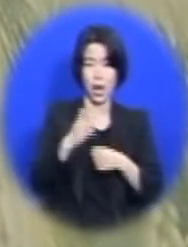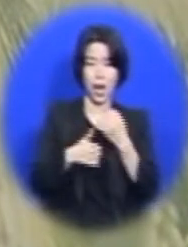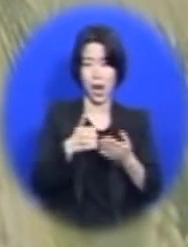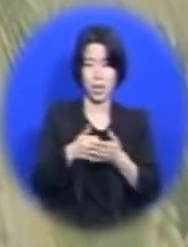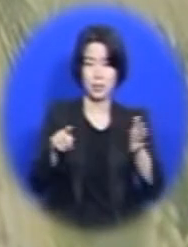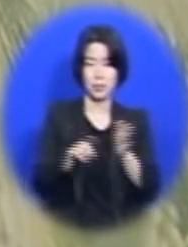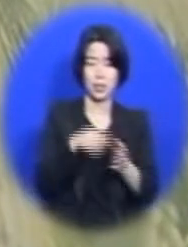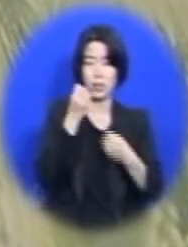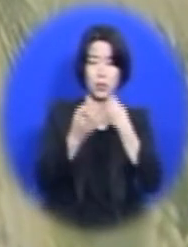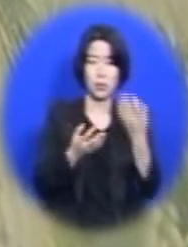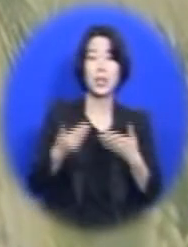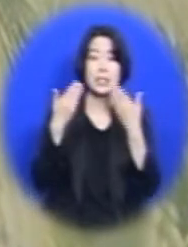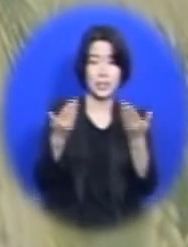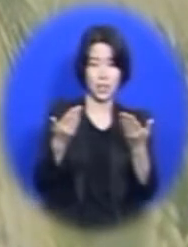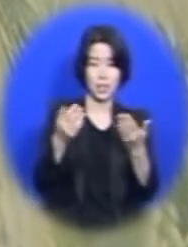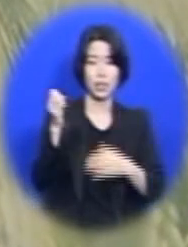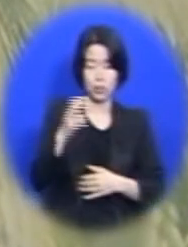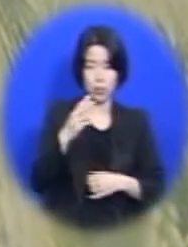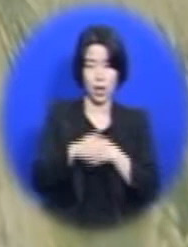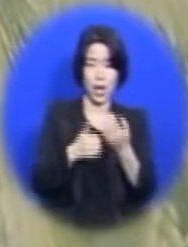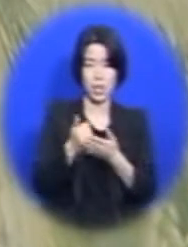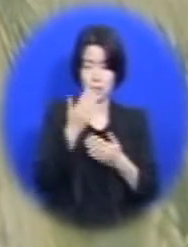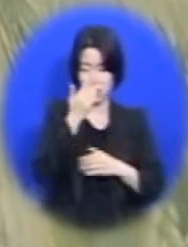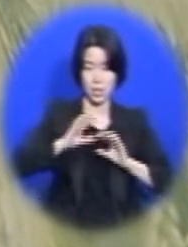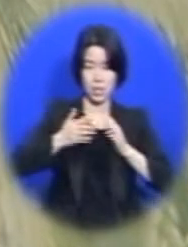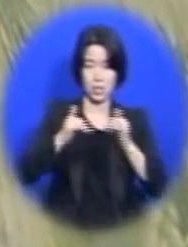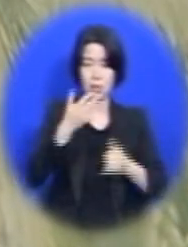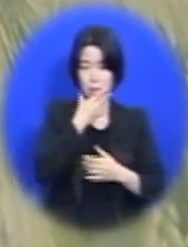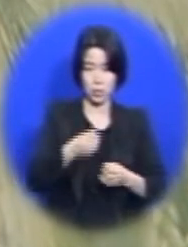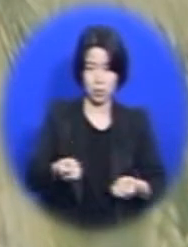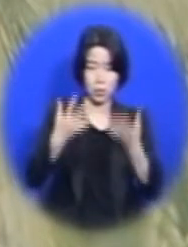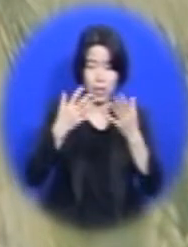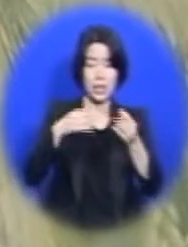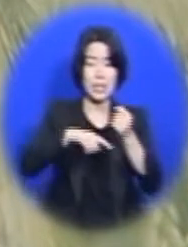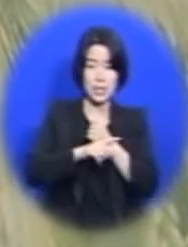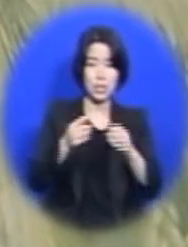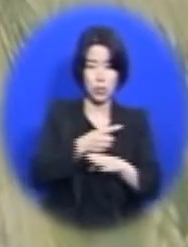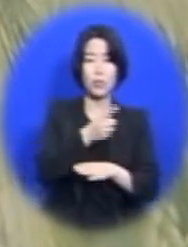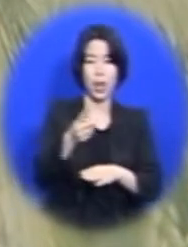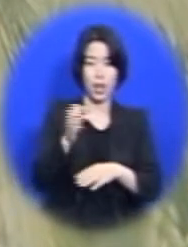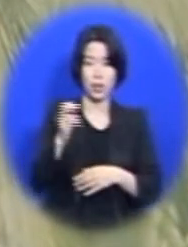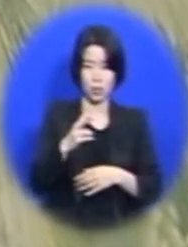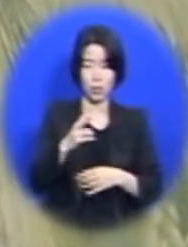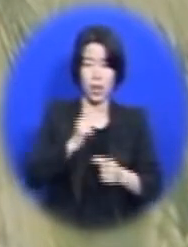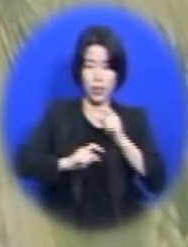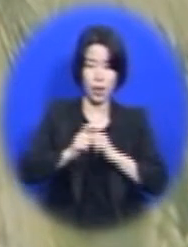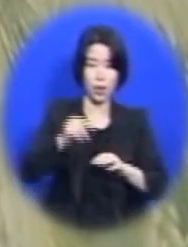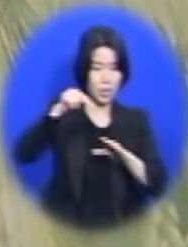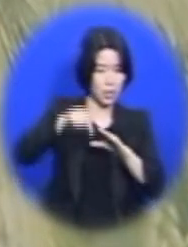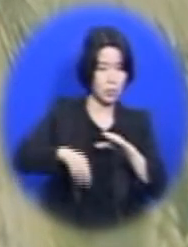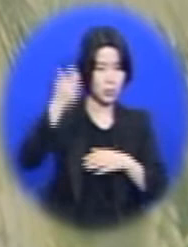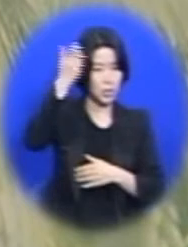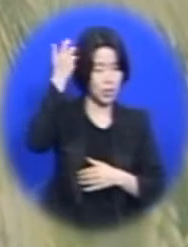믿음의 고백을 드리는 것이고 하나님이 이스라엘 백성을 축복하시려고 하시는 뜻 이외에 더 깊은